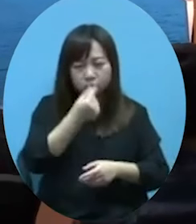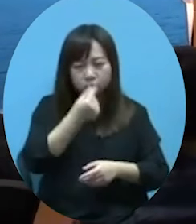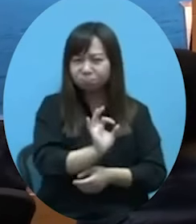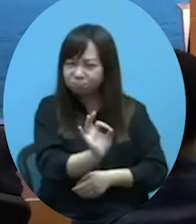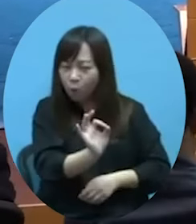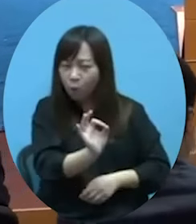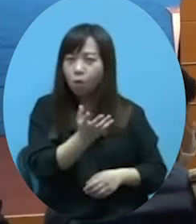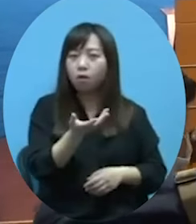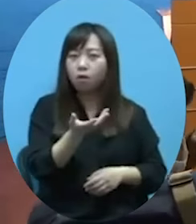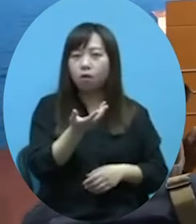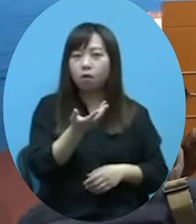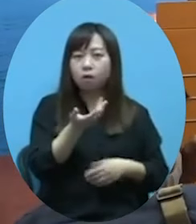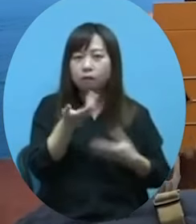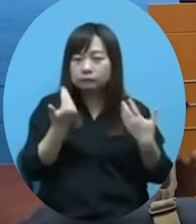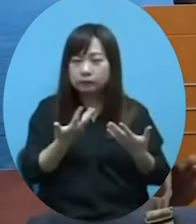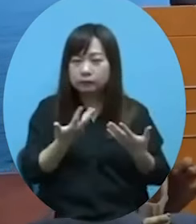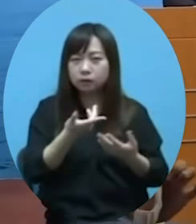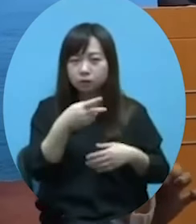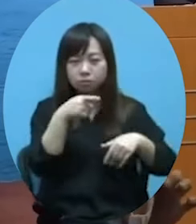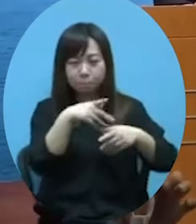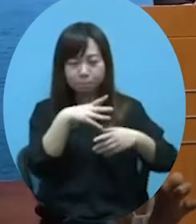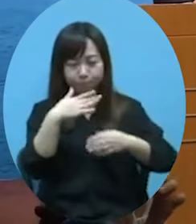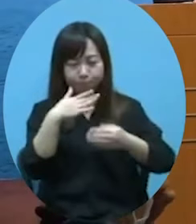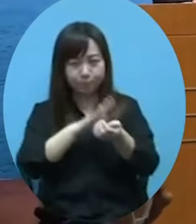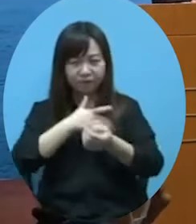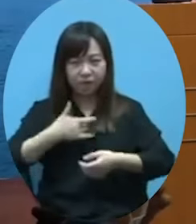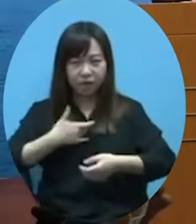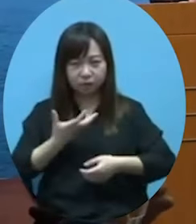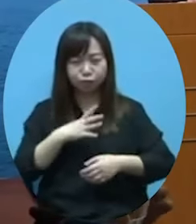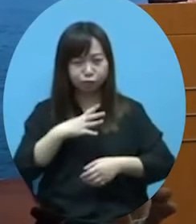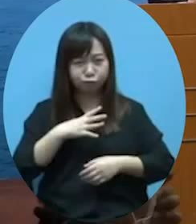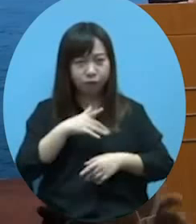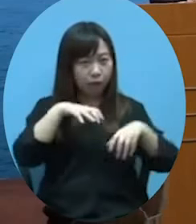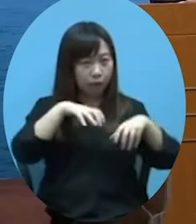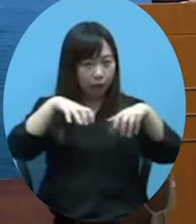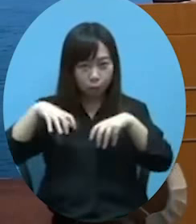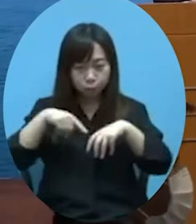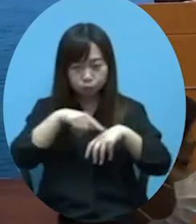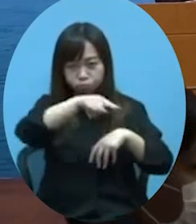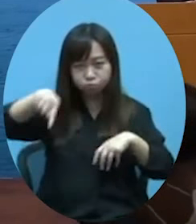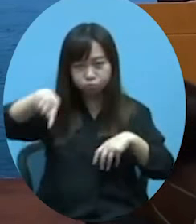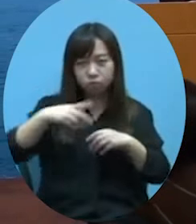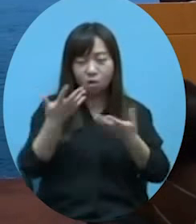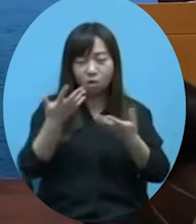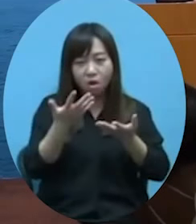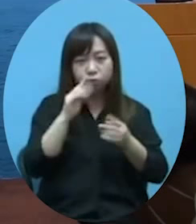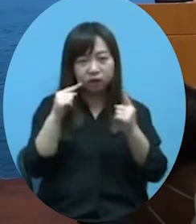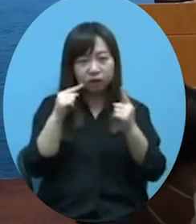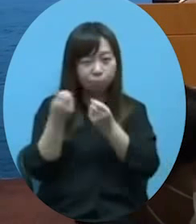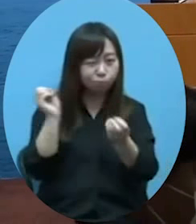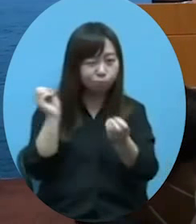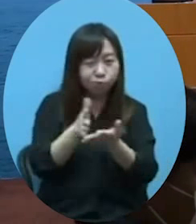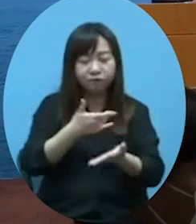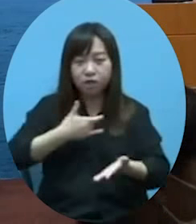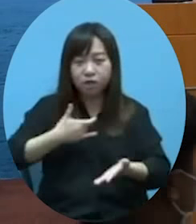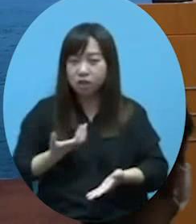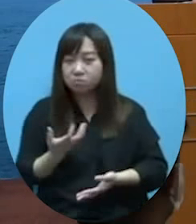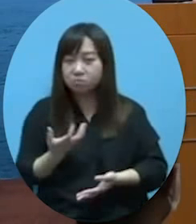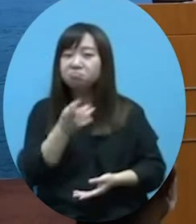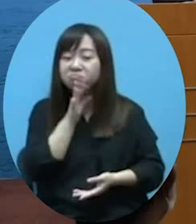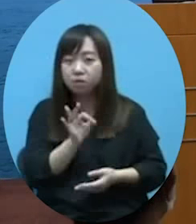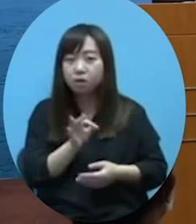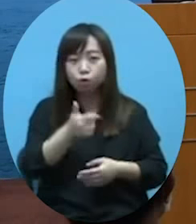如果是這次疫情之下其實那些狗仔呢會不會都可以可能出現到一些人類感染肺炎的病症